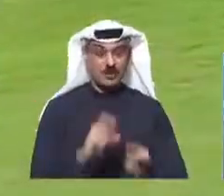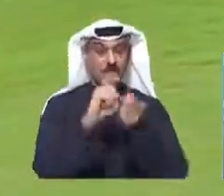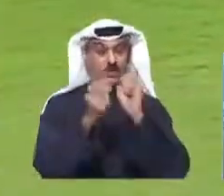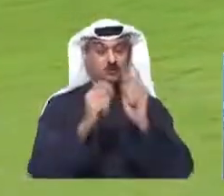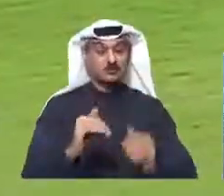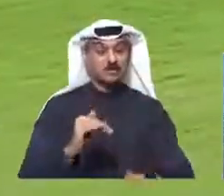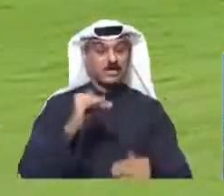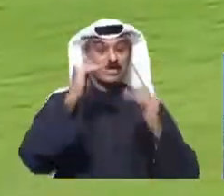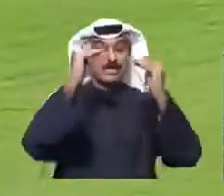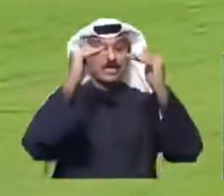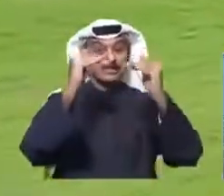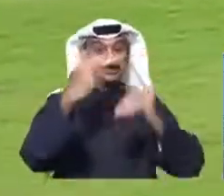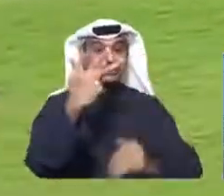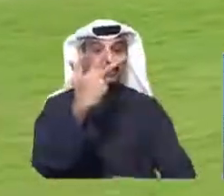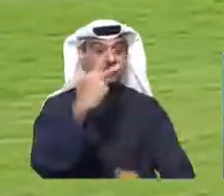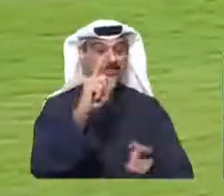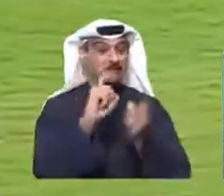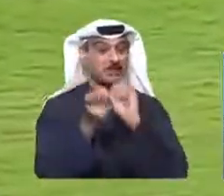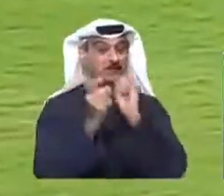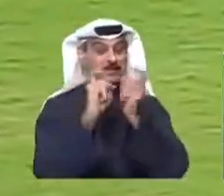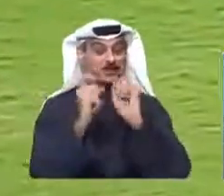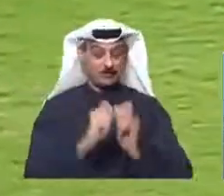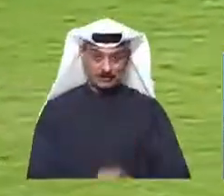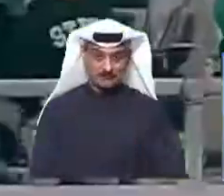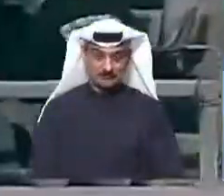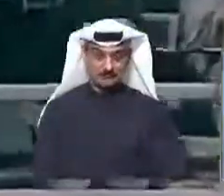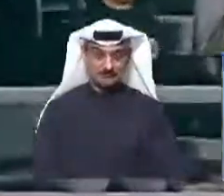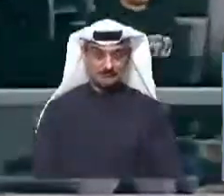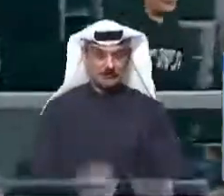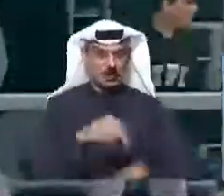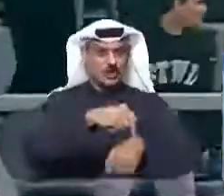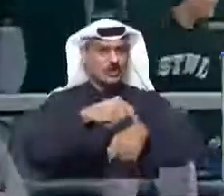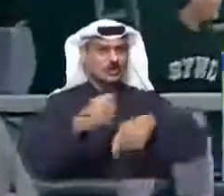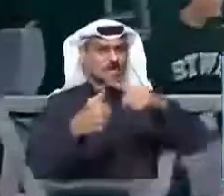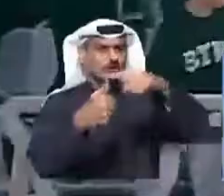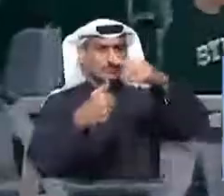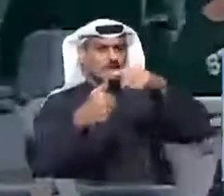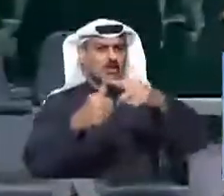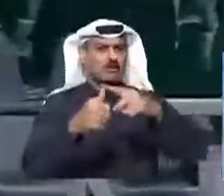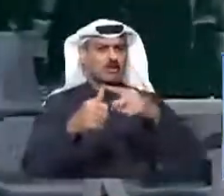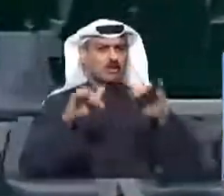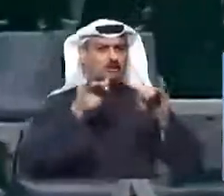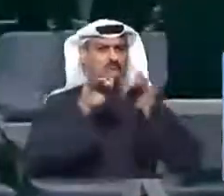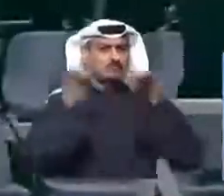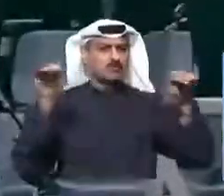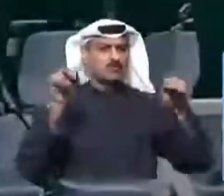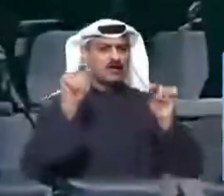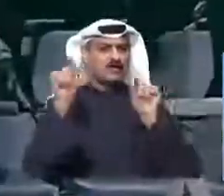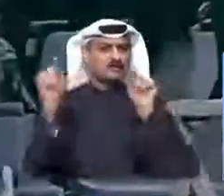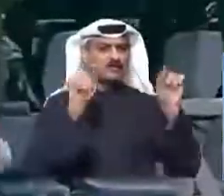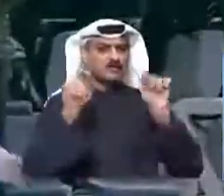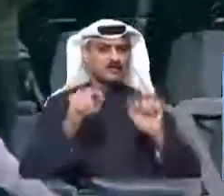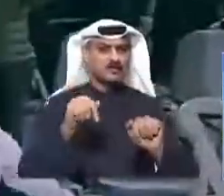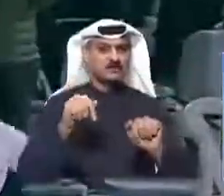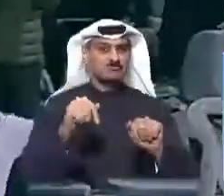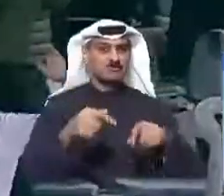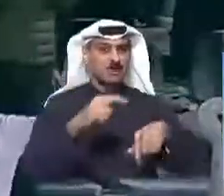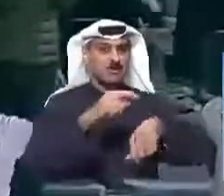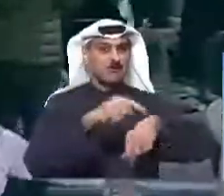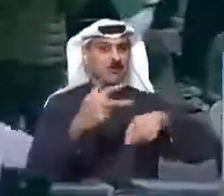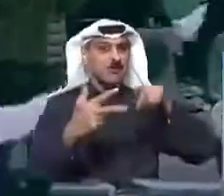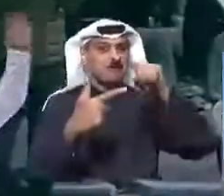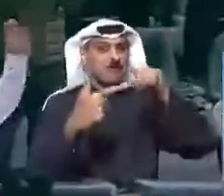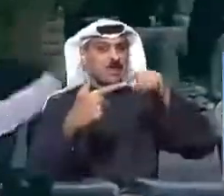الجولة الثامنة من المسابقة. فبعد انتهاء الشوط الأول بالتعادل السلبي، تمكن الأخضر من اختراق دفاعات اليرموك